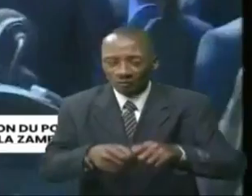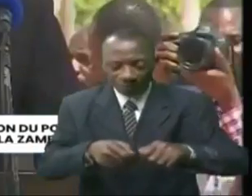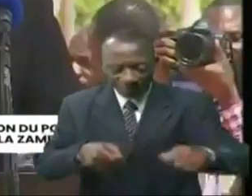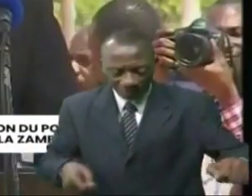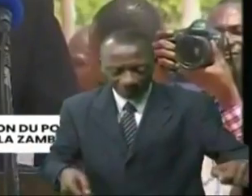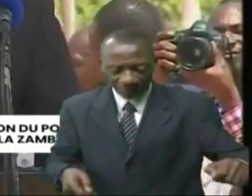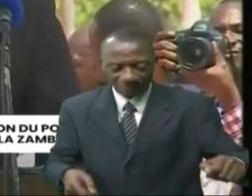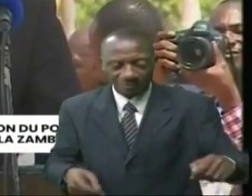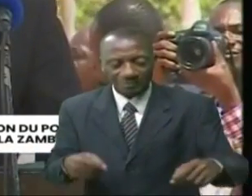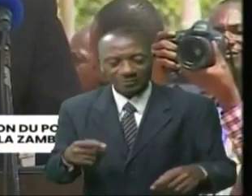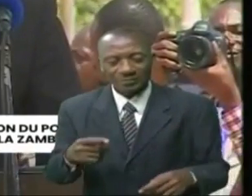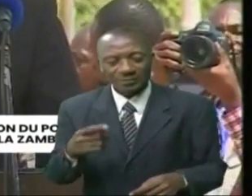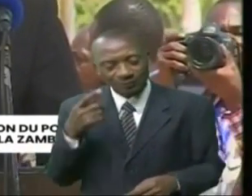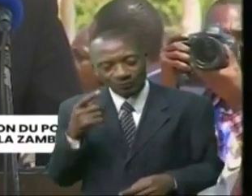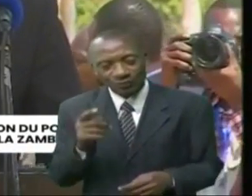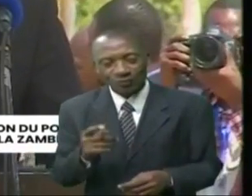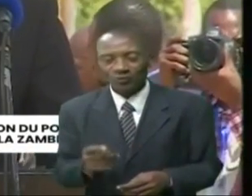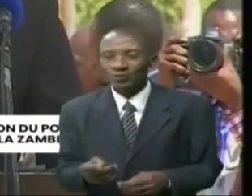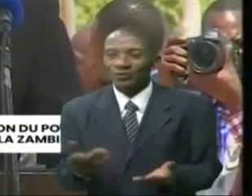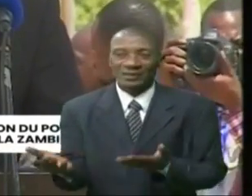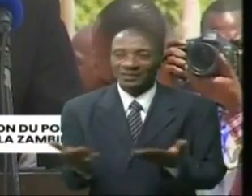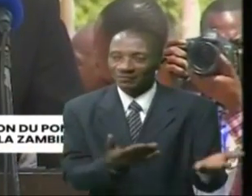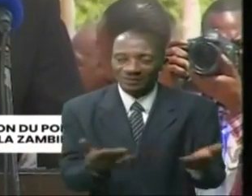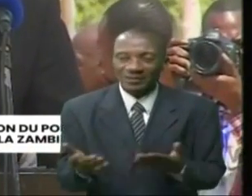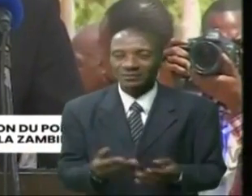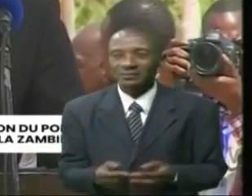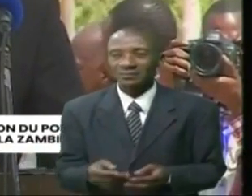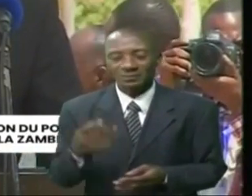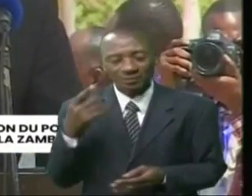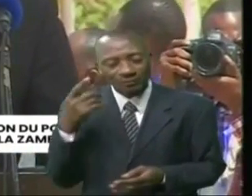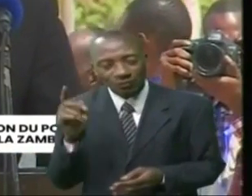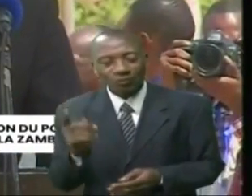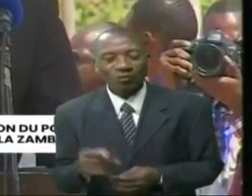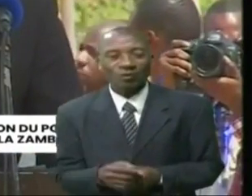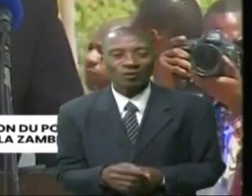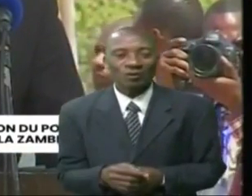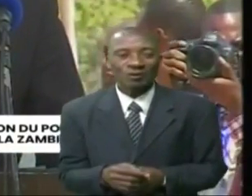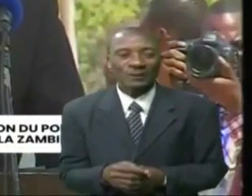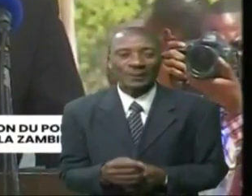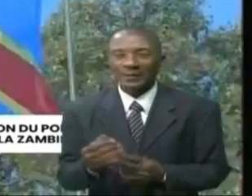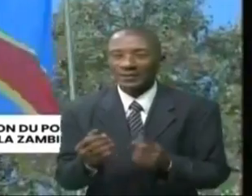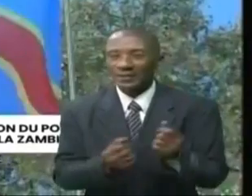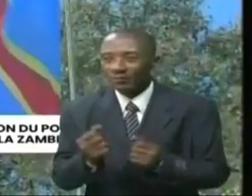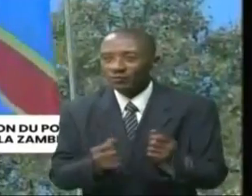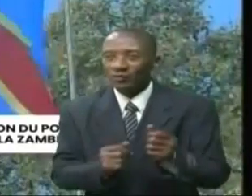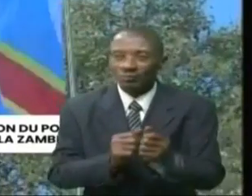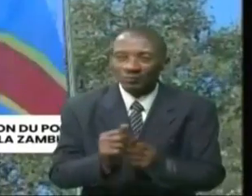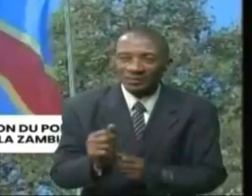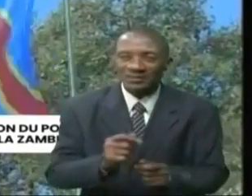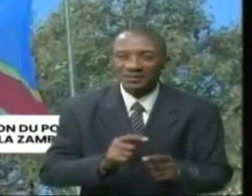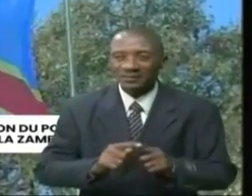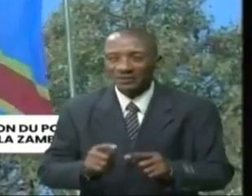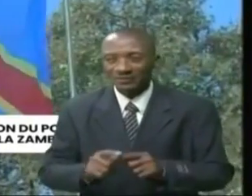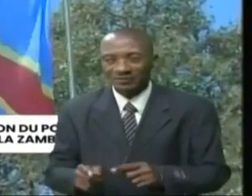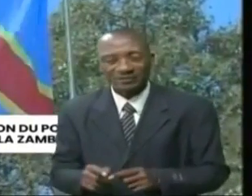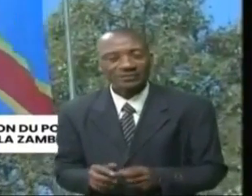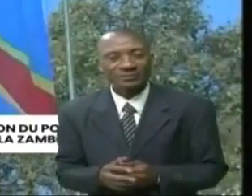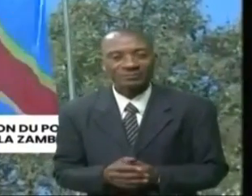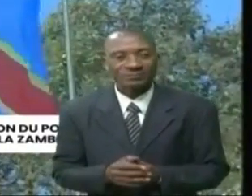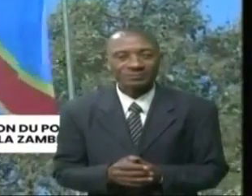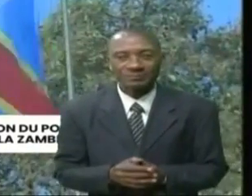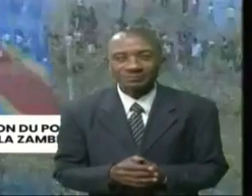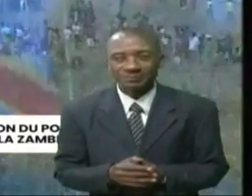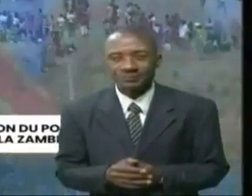en provenance du port de Dar es Salaam et donc de toute l'Afrique de l'Est. Du coup, les